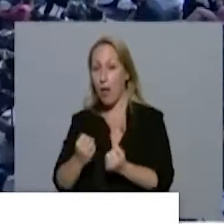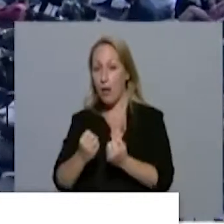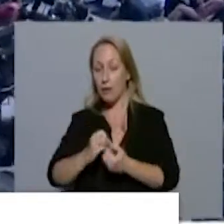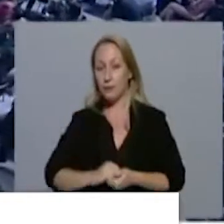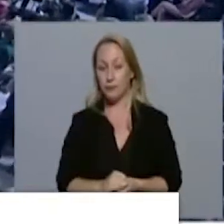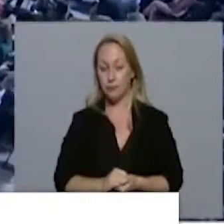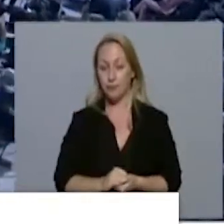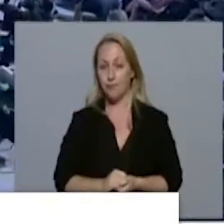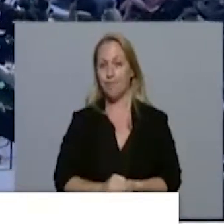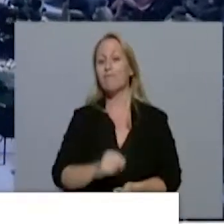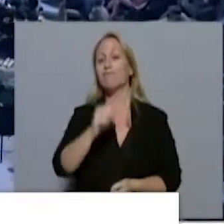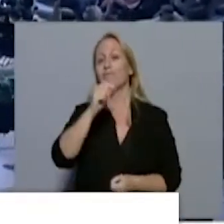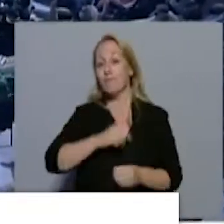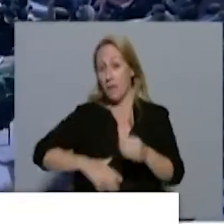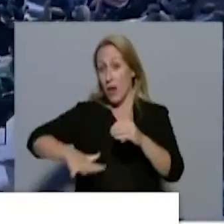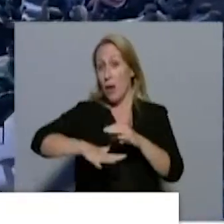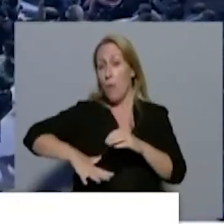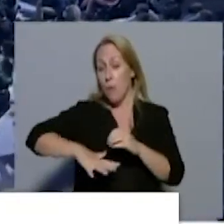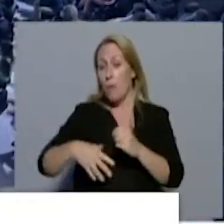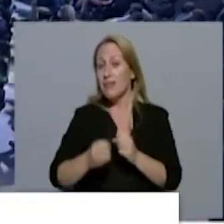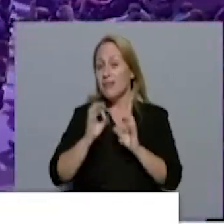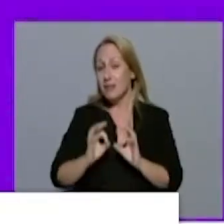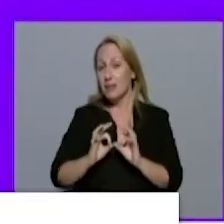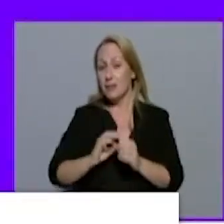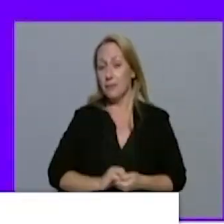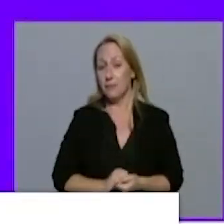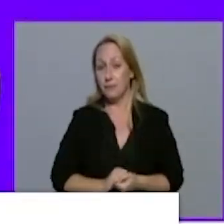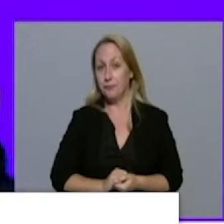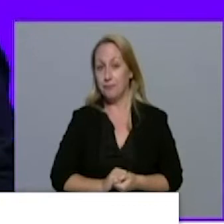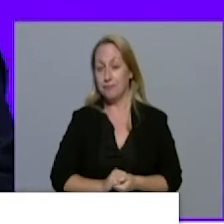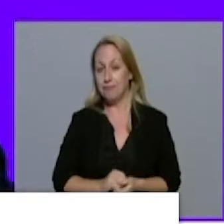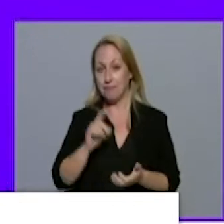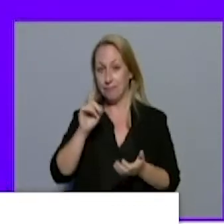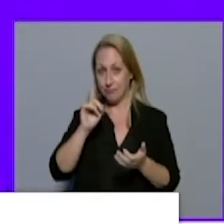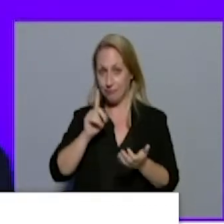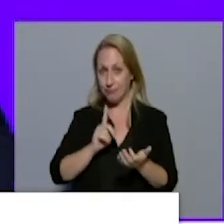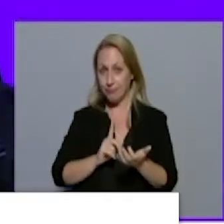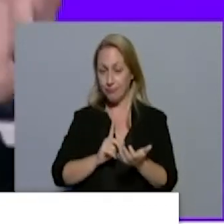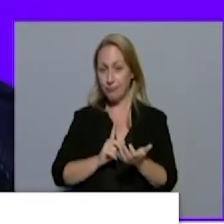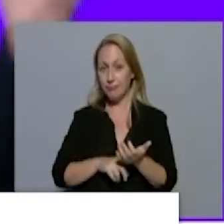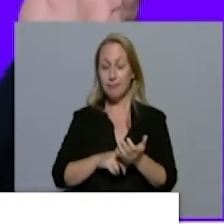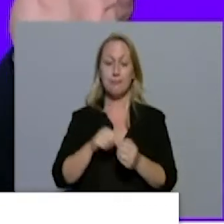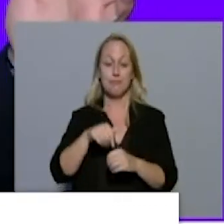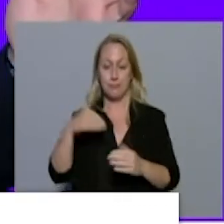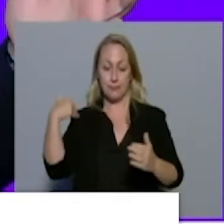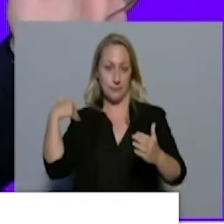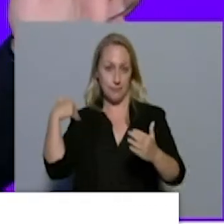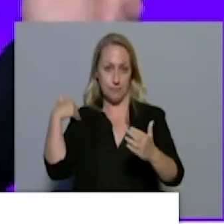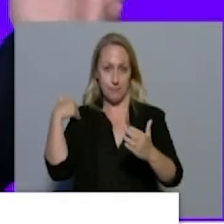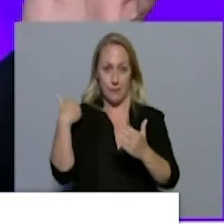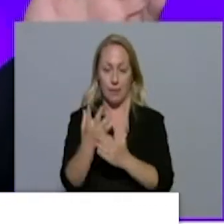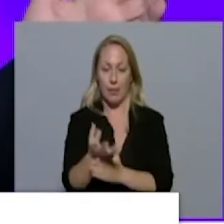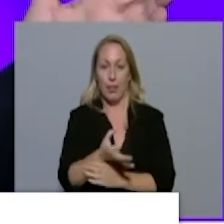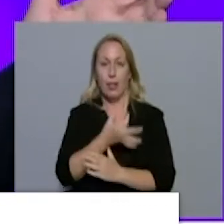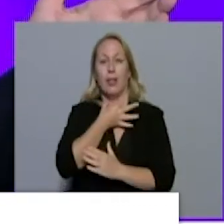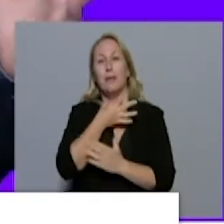Βασική προϋπόθεση όμως για να συμβεί αυτό είναι να ξεφύγουμε από αυτό το ασφιχτικό πλαίσιο ενός, επιτρέψτε